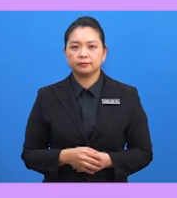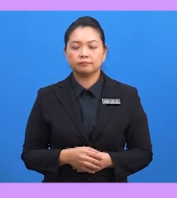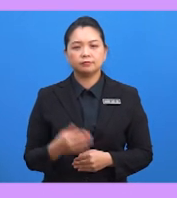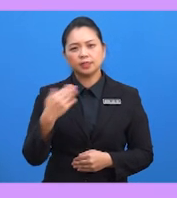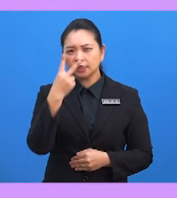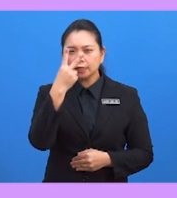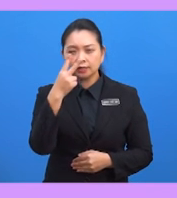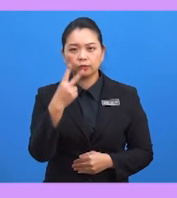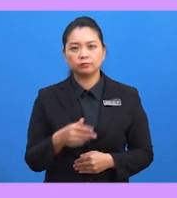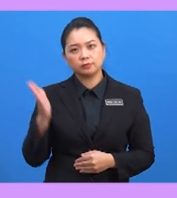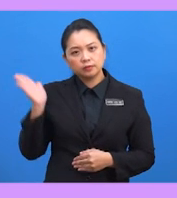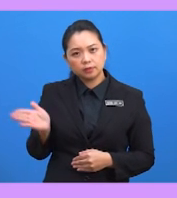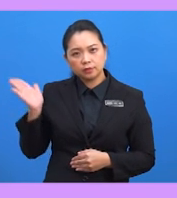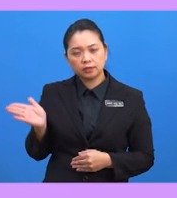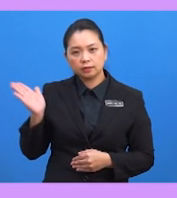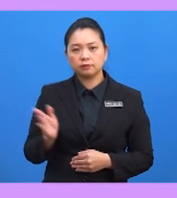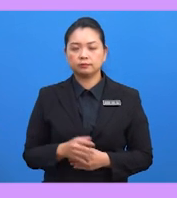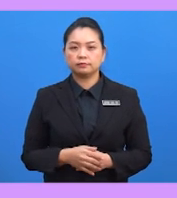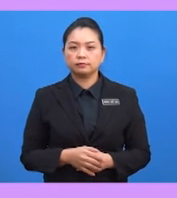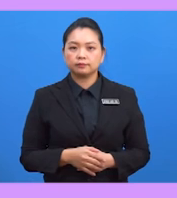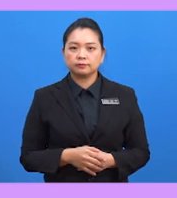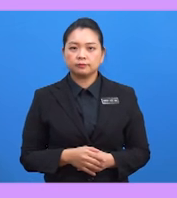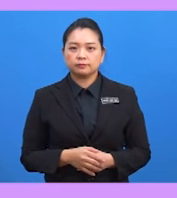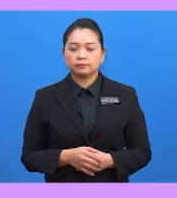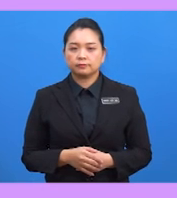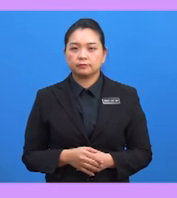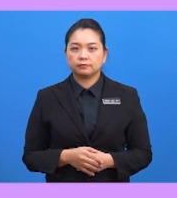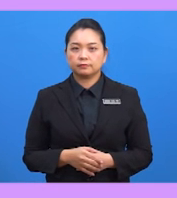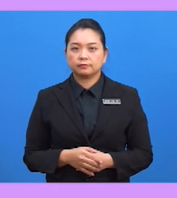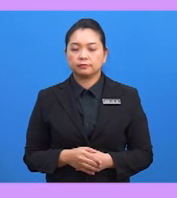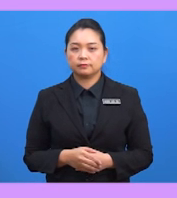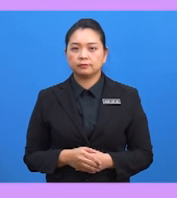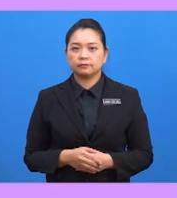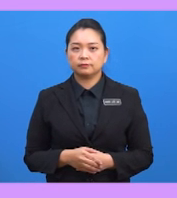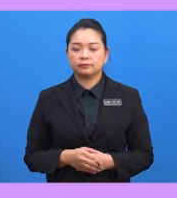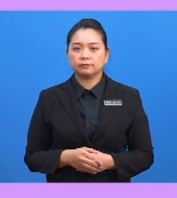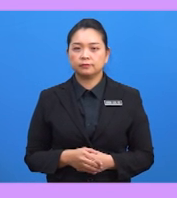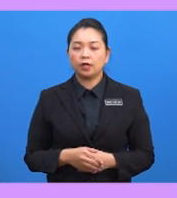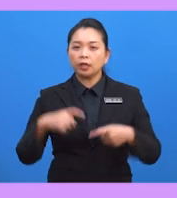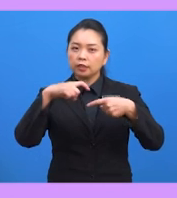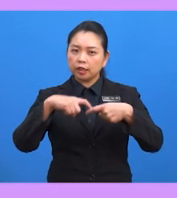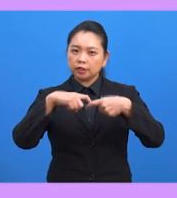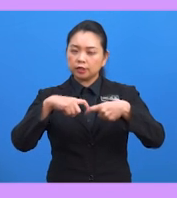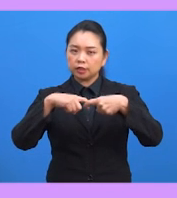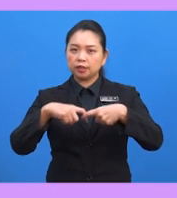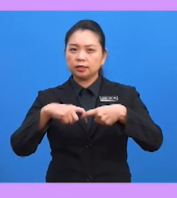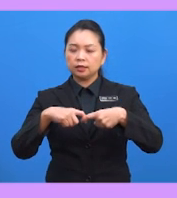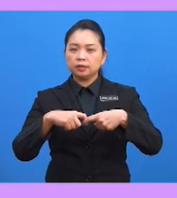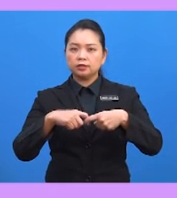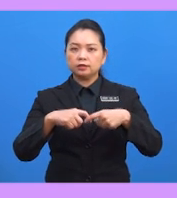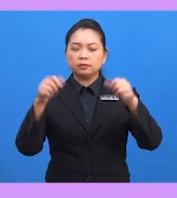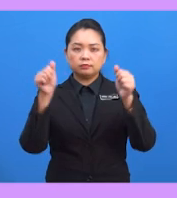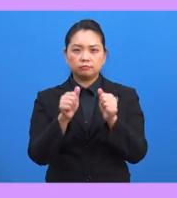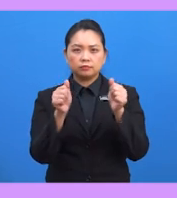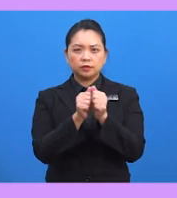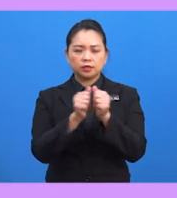Mari kita lihat kenyataan media yang dipaparkan. Kenyataan media ini adalah berkaitan dengan tindakan pemantauan